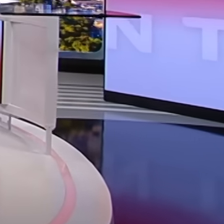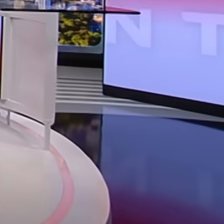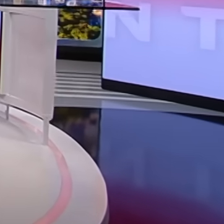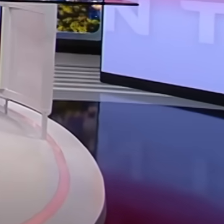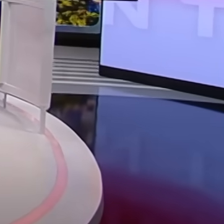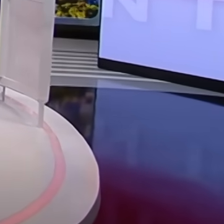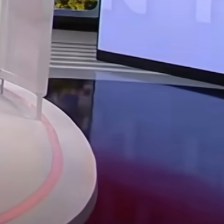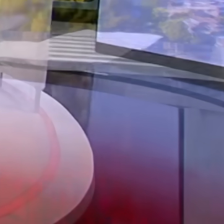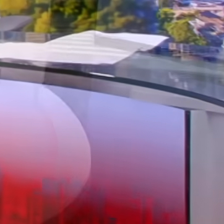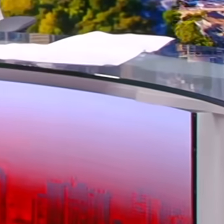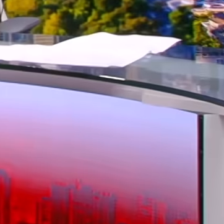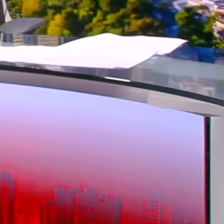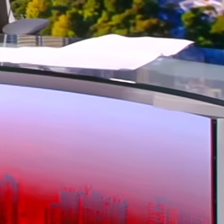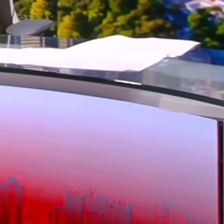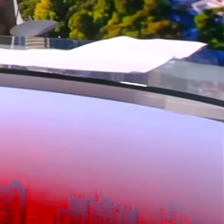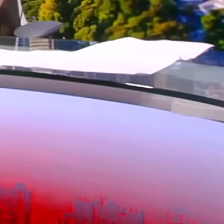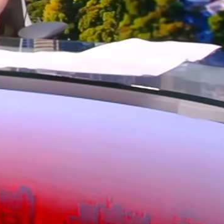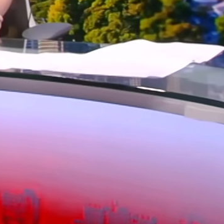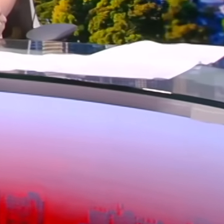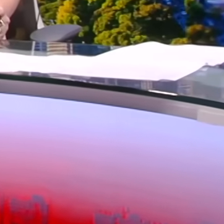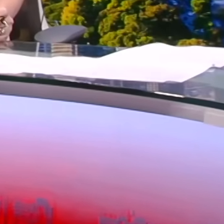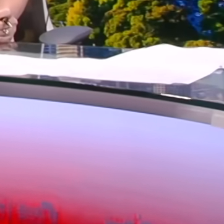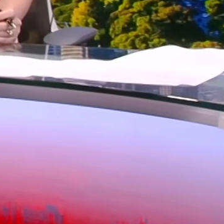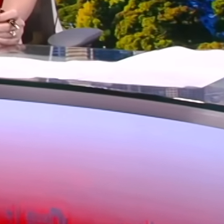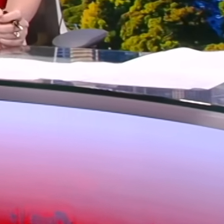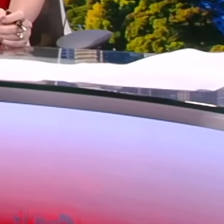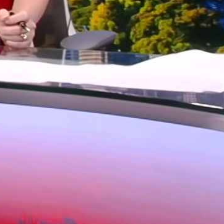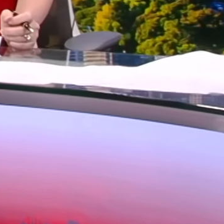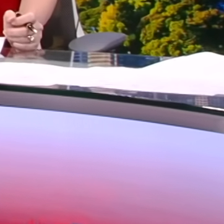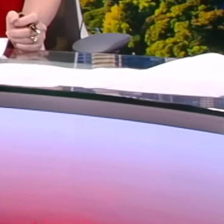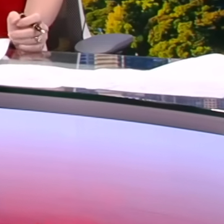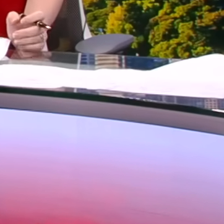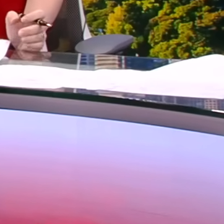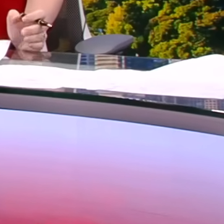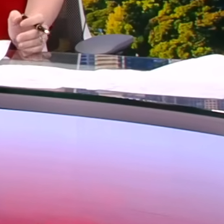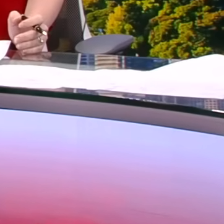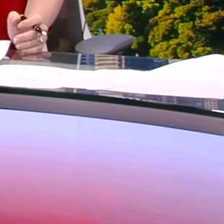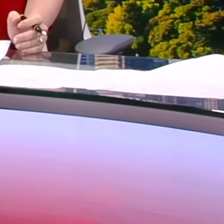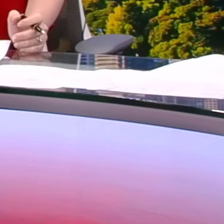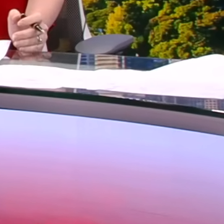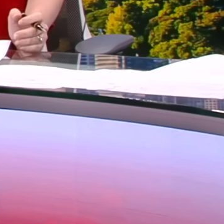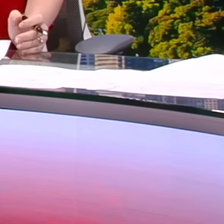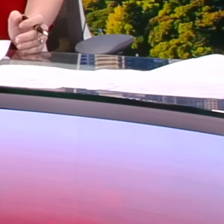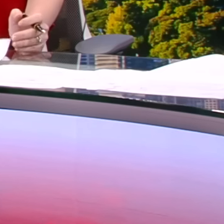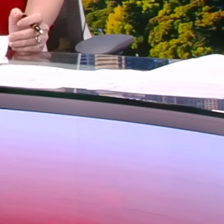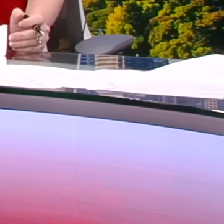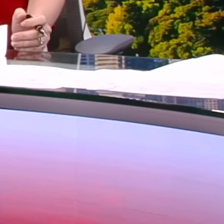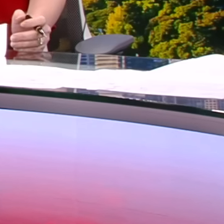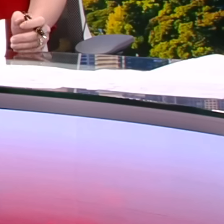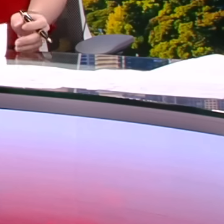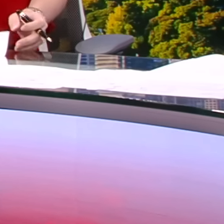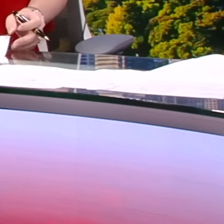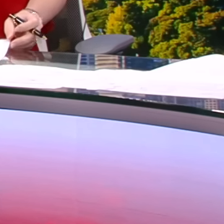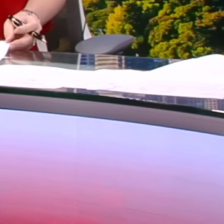กรมอุตุนิยมวิทยาประกาศเตือนนะคะว่าตั้งแต่วันนี้จนถึงวันอาทิตย์นี้ค่ะหลายพื้นที่ในไทยก็จะมีฝนตกเพิ่มมาก